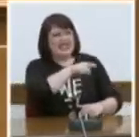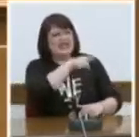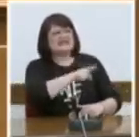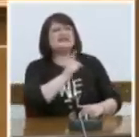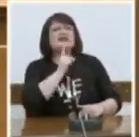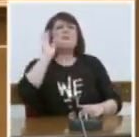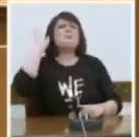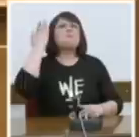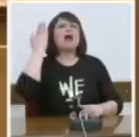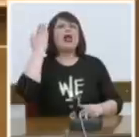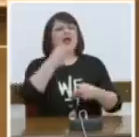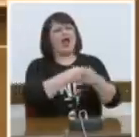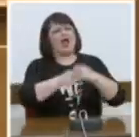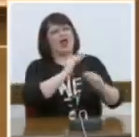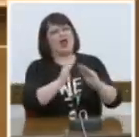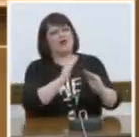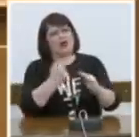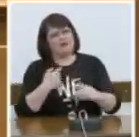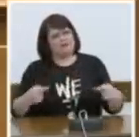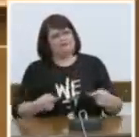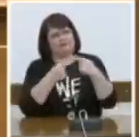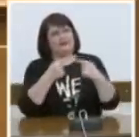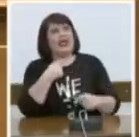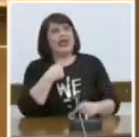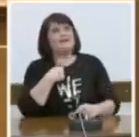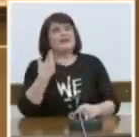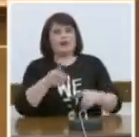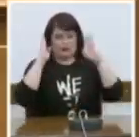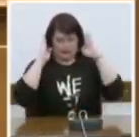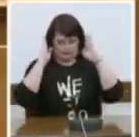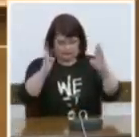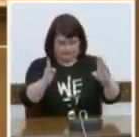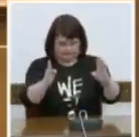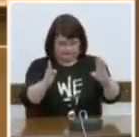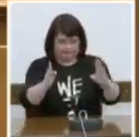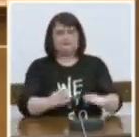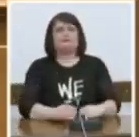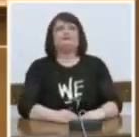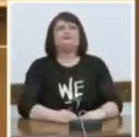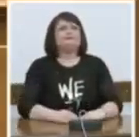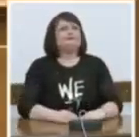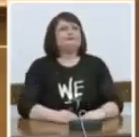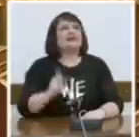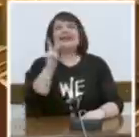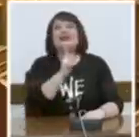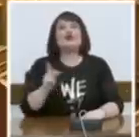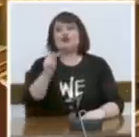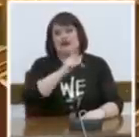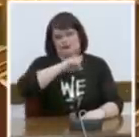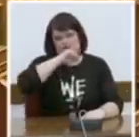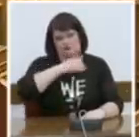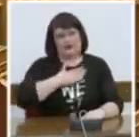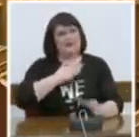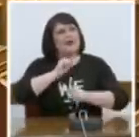της αγοράς. Σε αυτό θα αντιπαρατεθούμε. Εμείς θα έχουμε ένα βλέμμα σταθερά που θα κοιτάει την κοινωνία. Θα επιχειρήσουμε